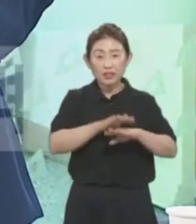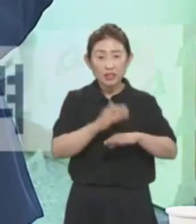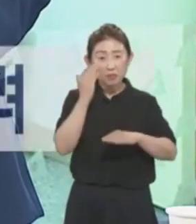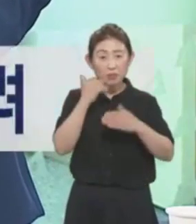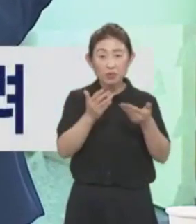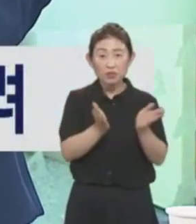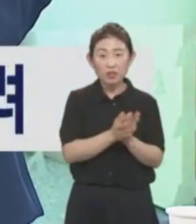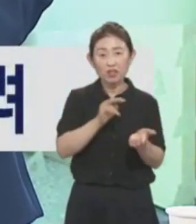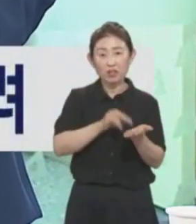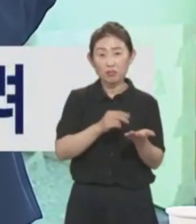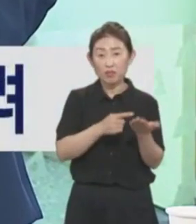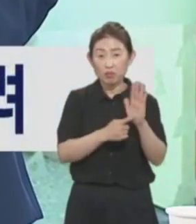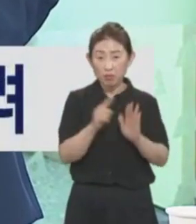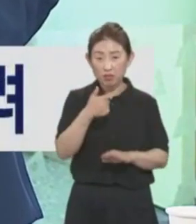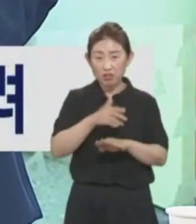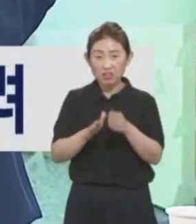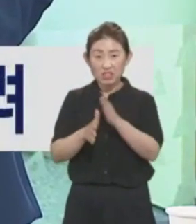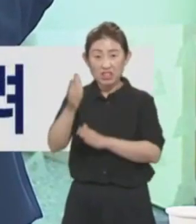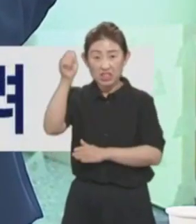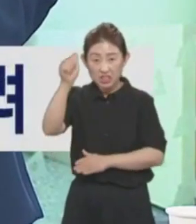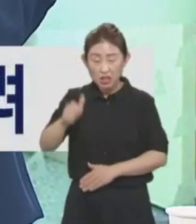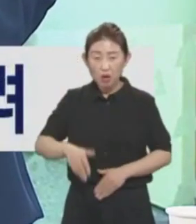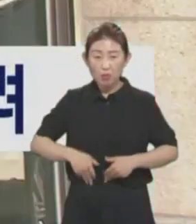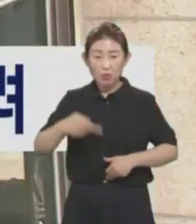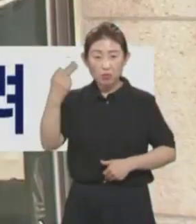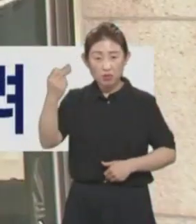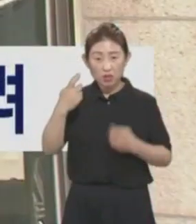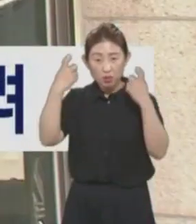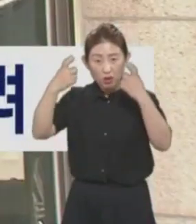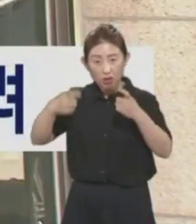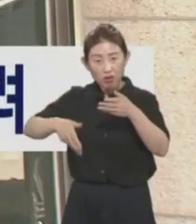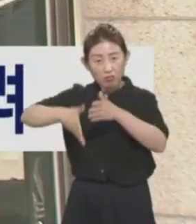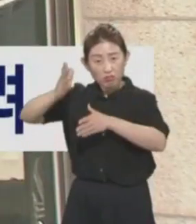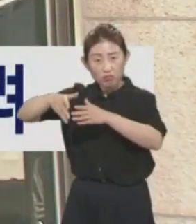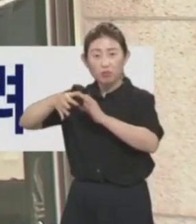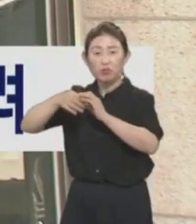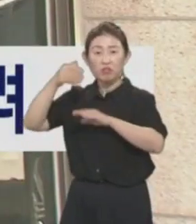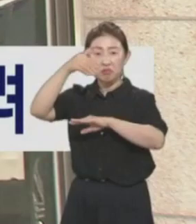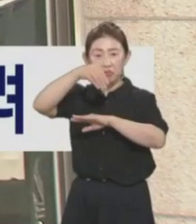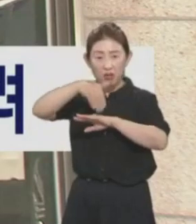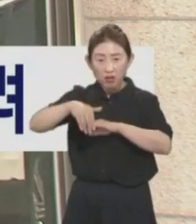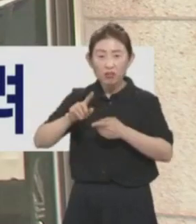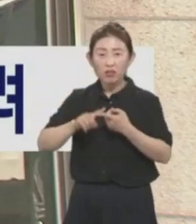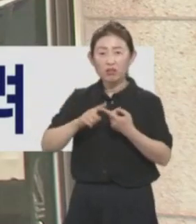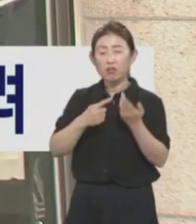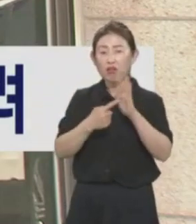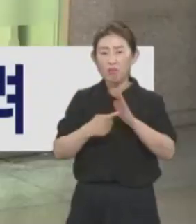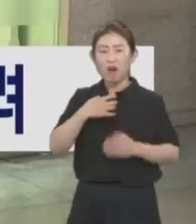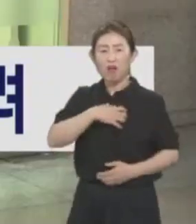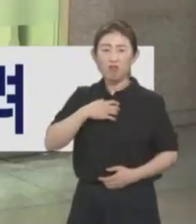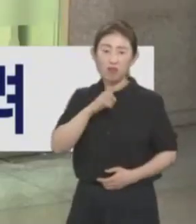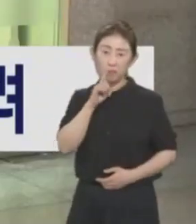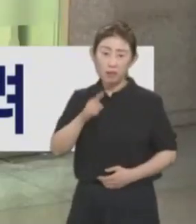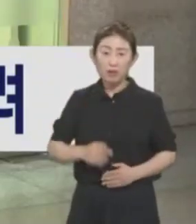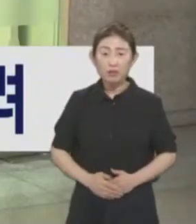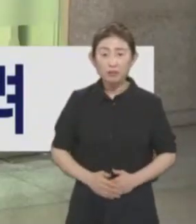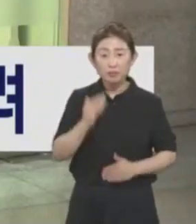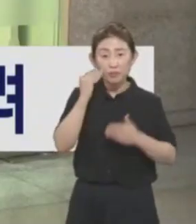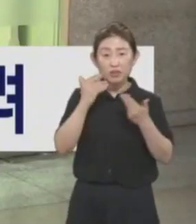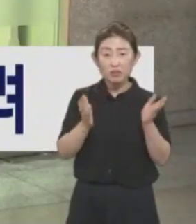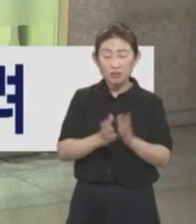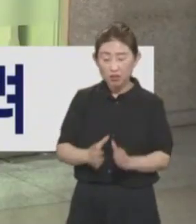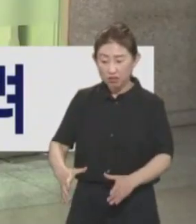더불어민주당 대전시당이 이장우 시장이 내놓은 보문산 관광 개발 사업과 관련해 우려를 나타냈습니다.